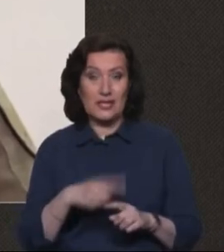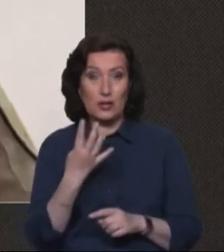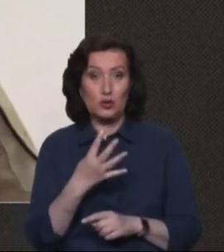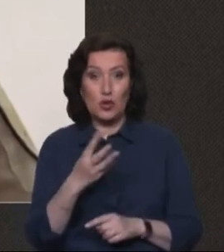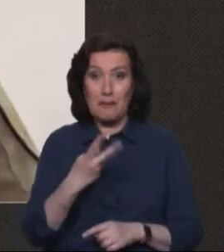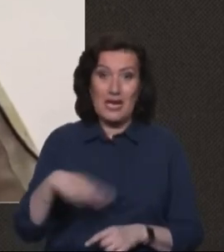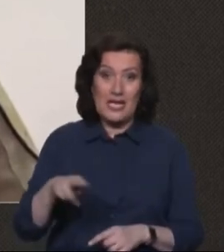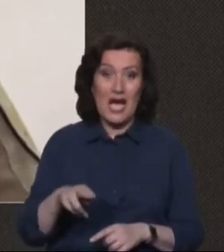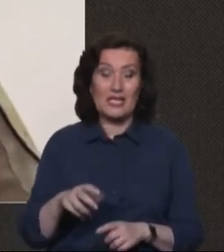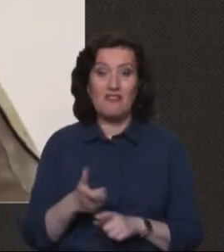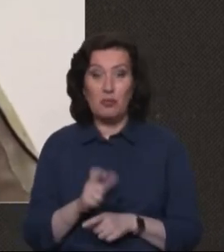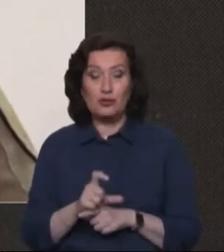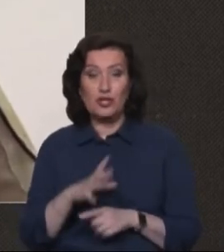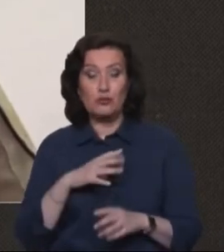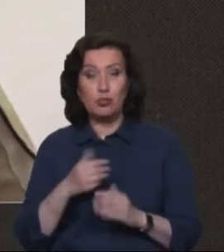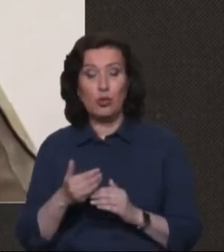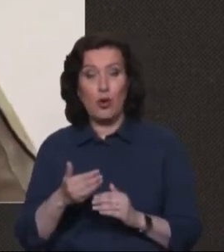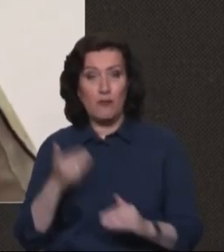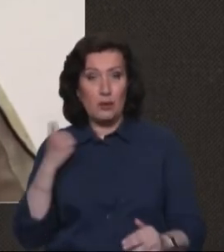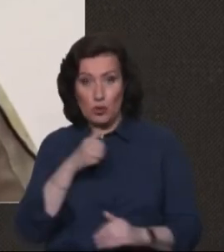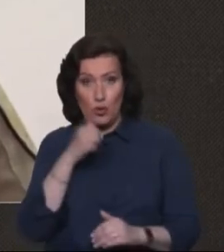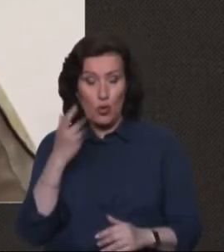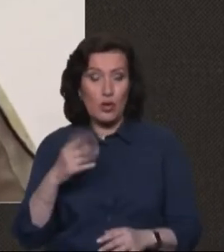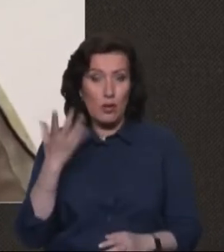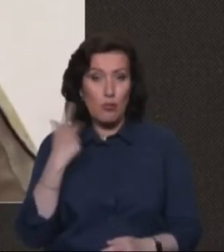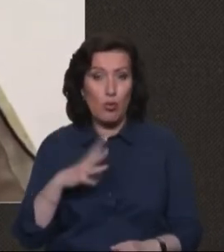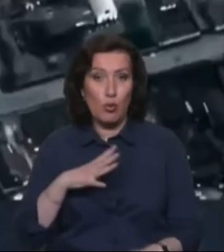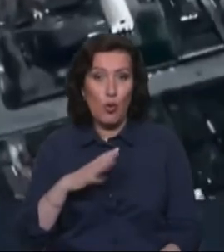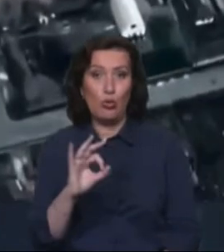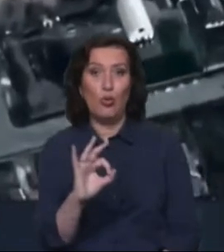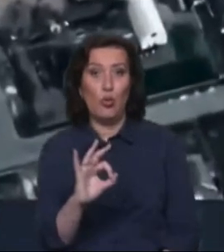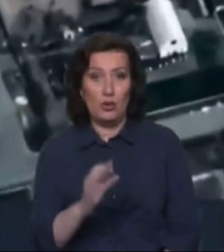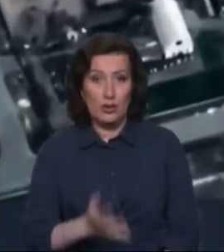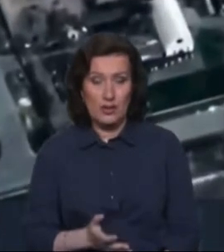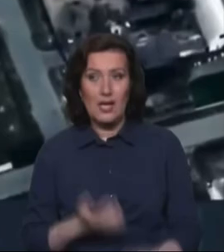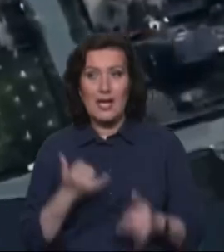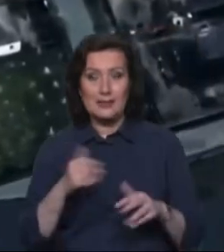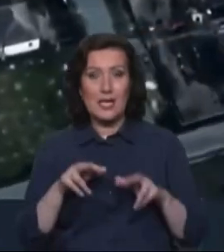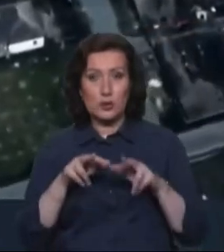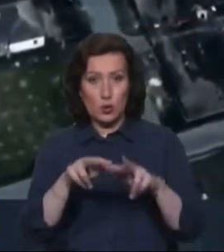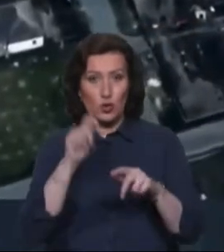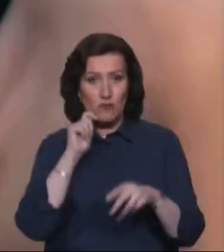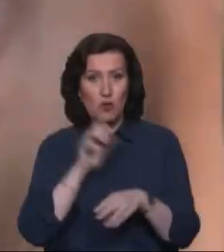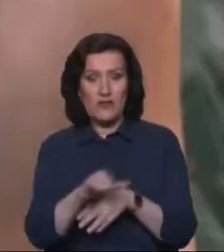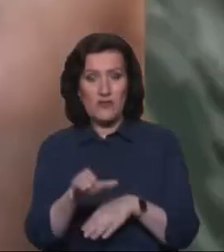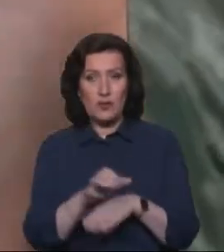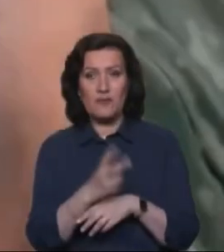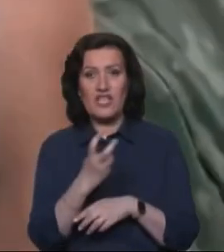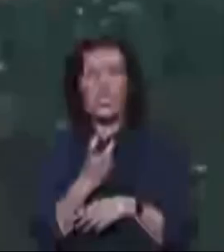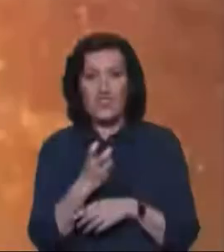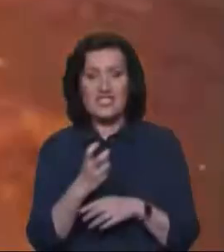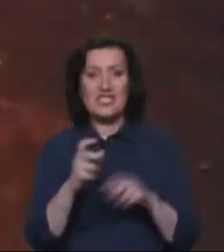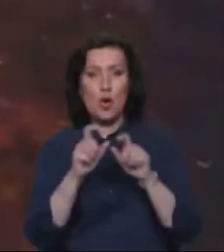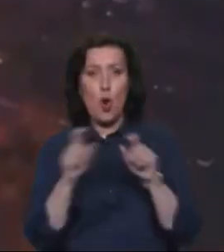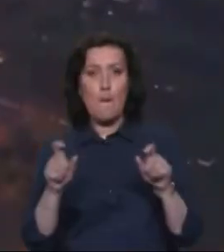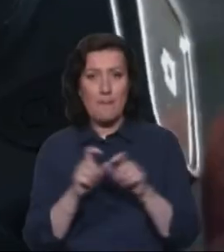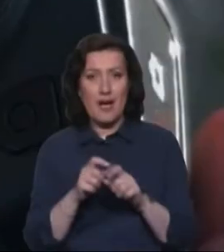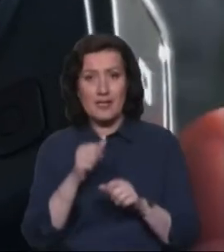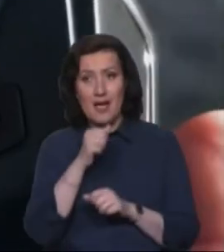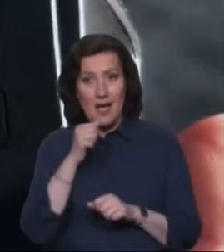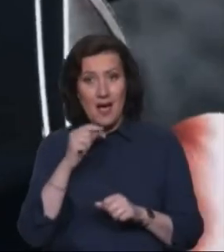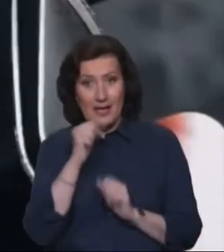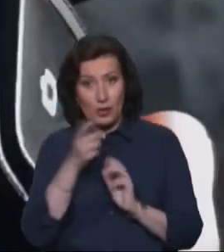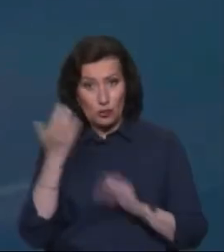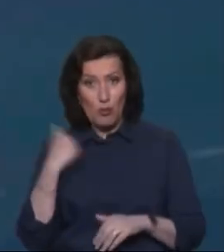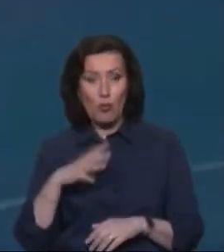млрд більше ніж було минулого року коли було приблизно 0 зараз дрони в Україні виготовляють 200 компаній рік тому було